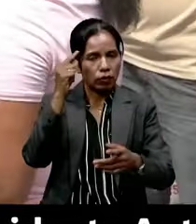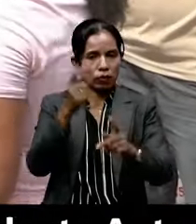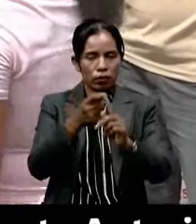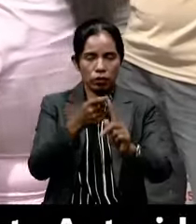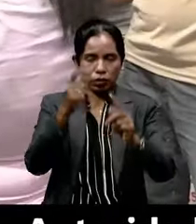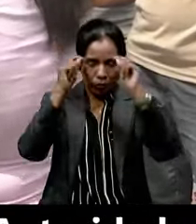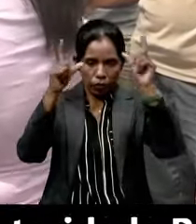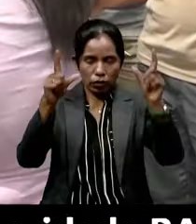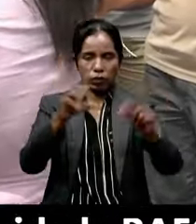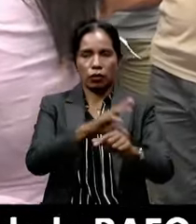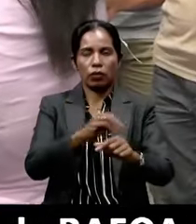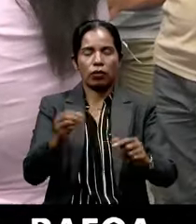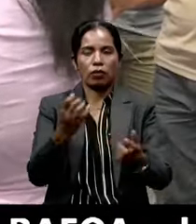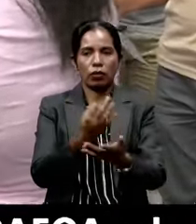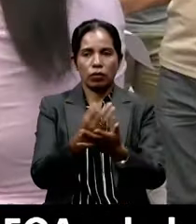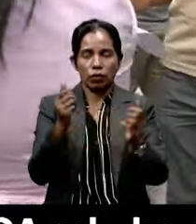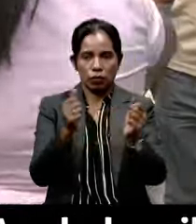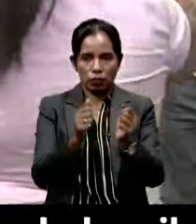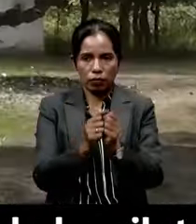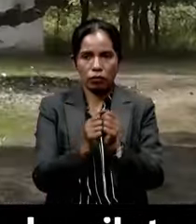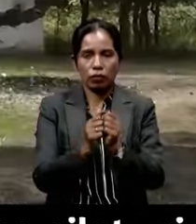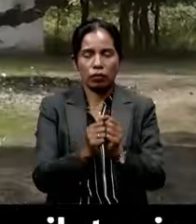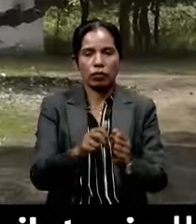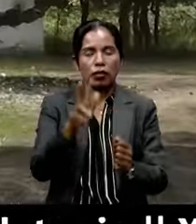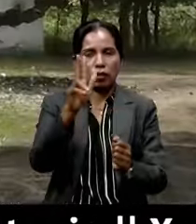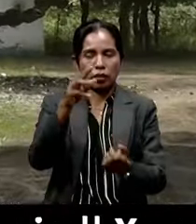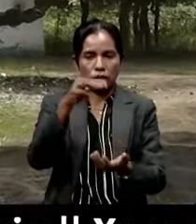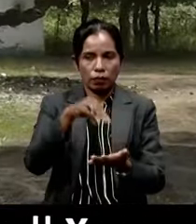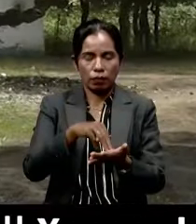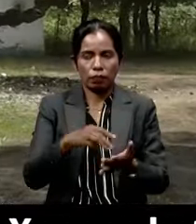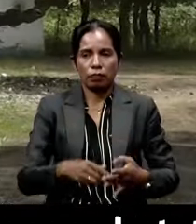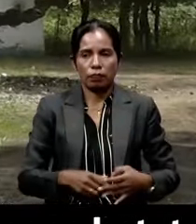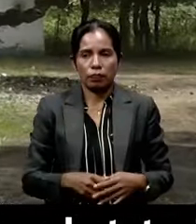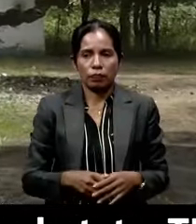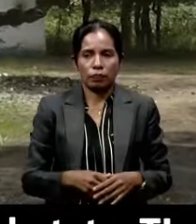governo Cambodia ho total orsamento dolar americano tokontolu. Tito Silva, GMN.